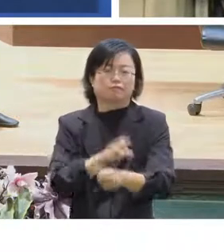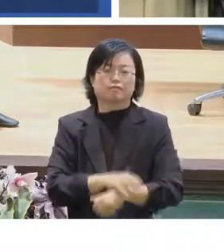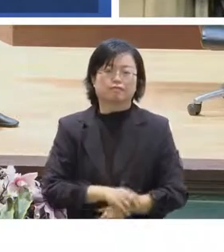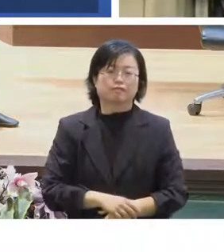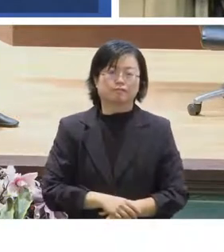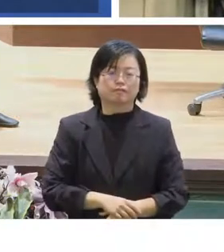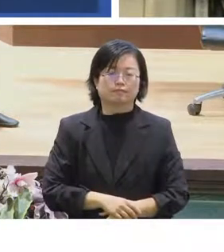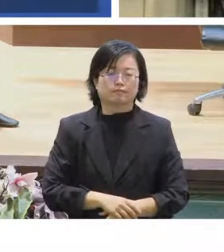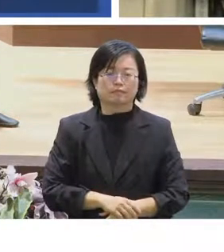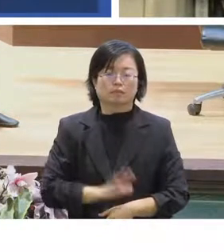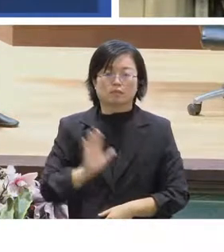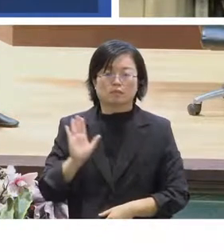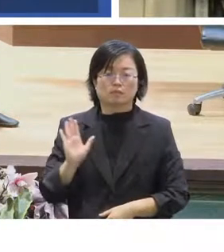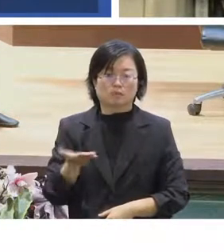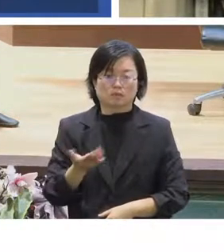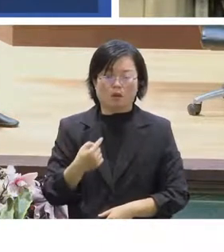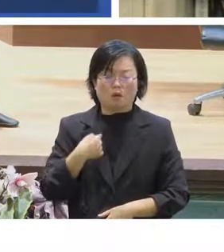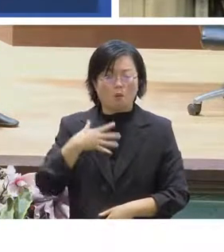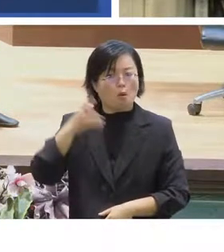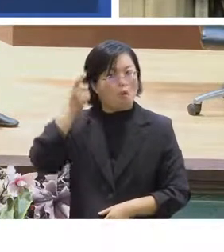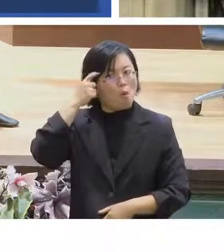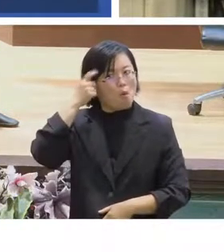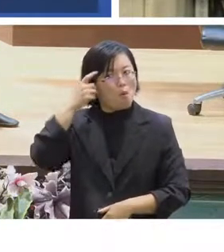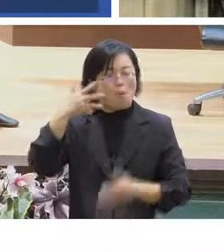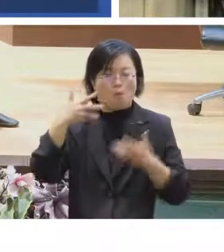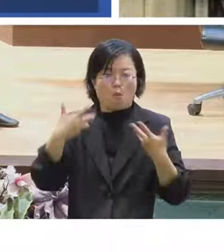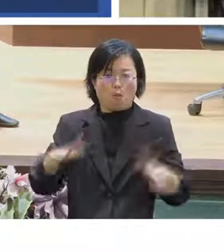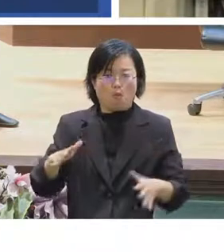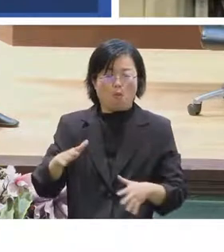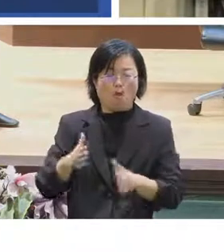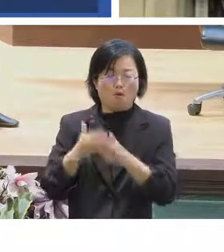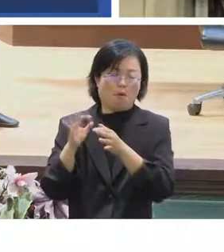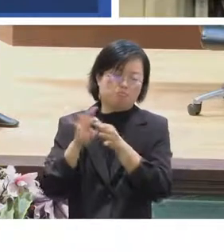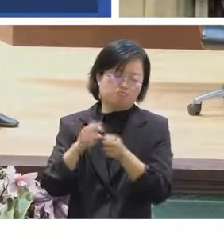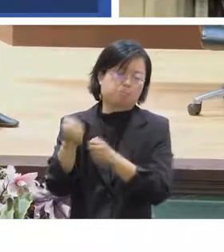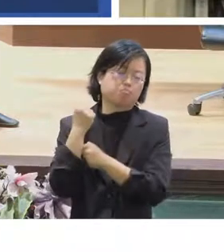很多的东西要大家一起努力，也是要继续